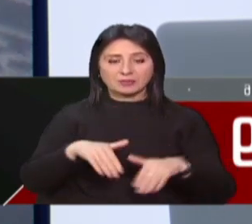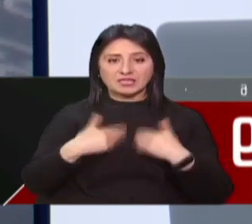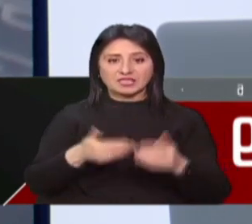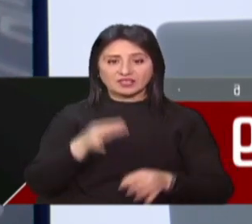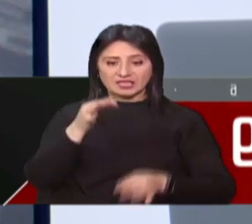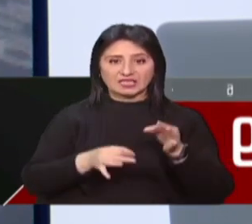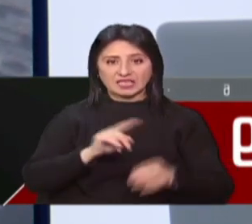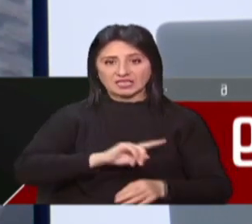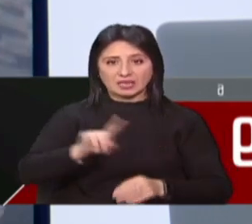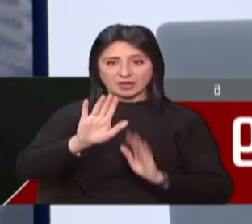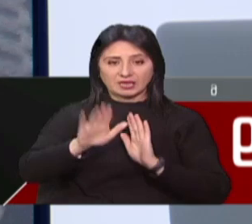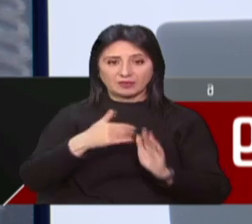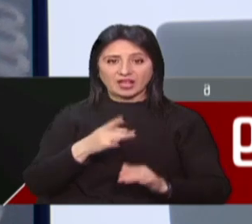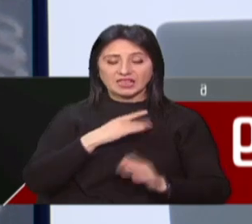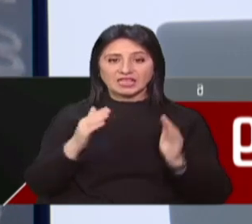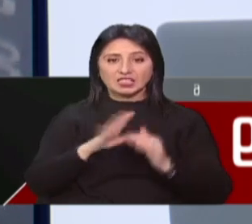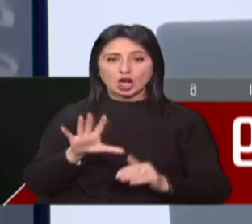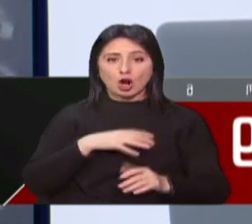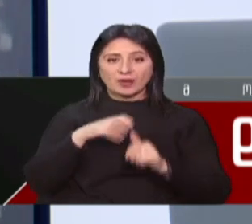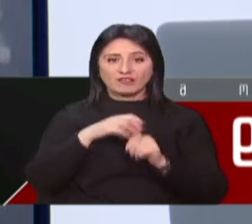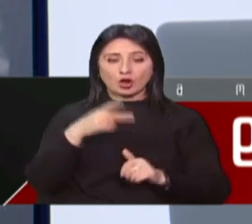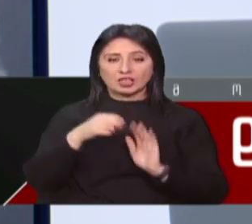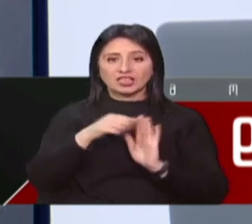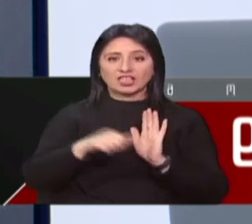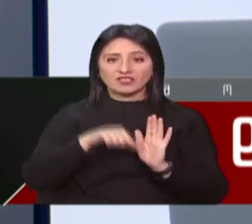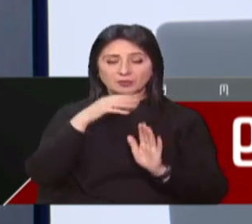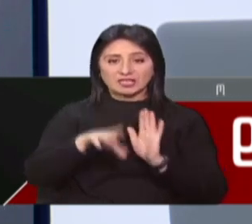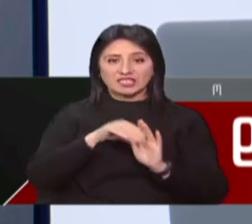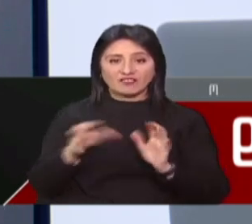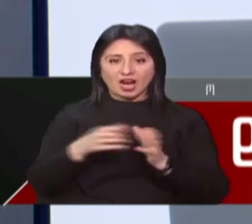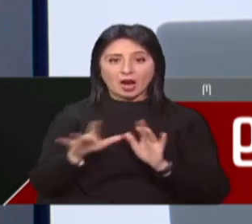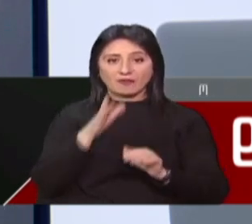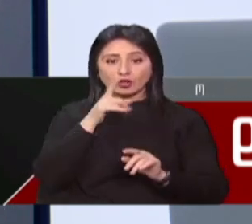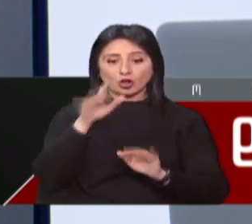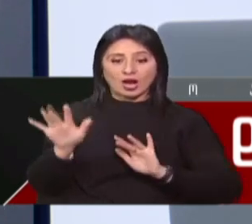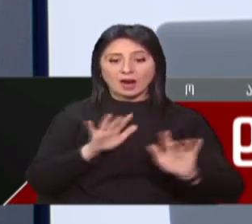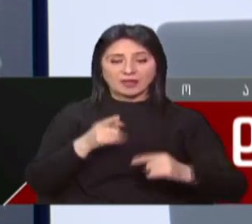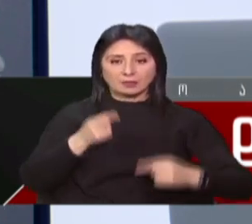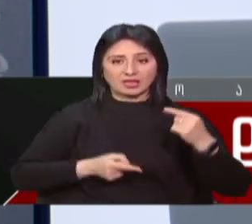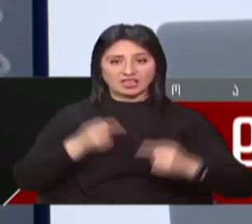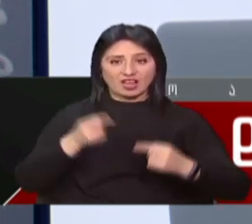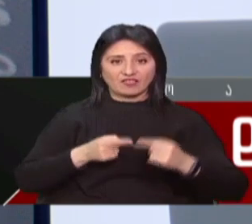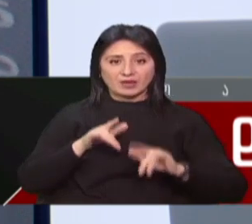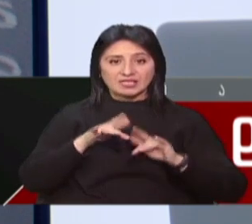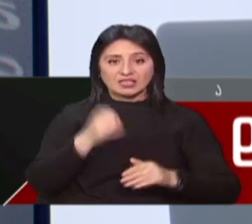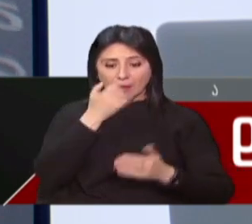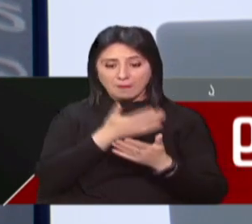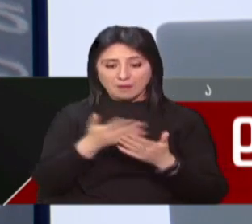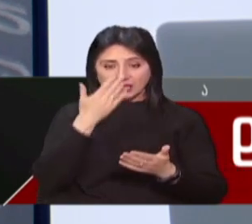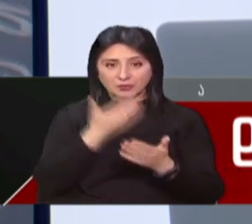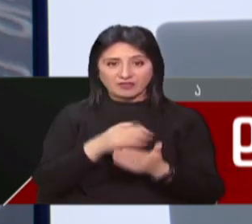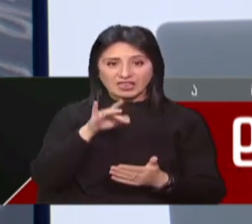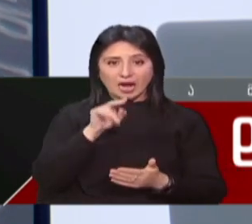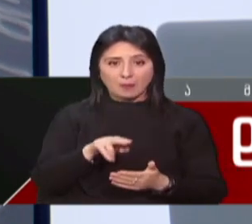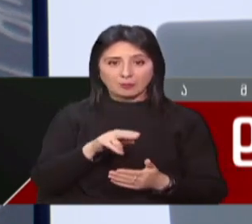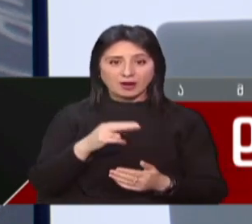sarsadgenat sasamartloshi daibareben. Tetri sakhlis qopil lider 2016 qlis saarchono kampanis droindel kmedebas edavebian. Sakmis masalabis mikhadvit